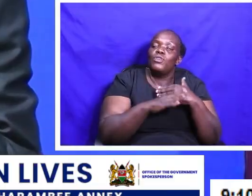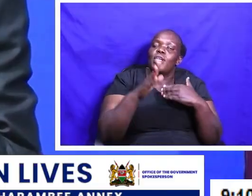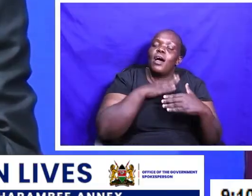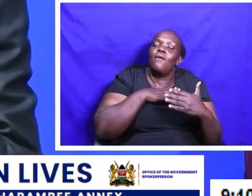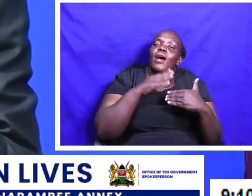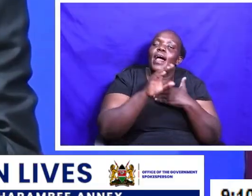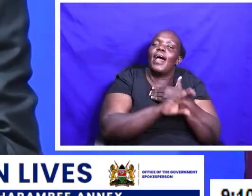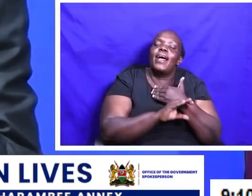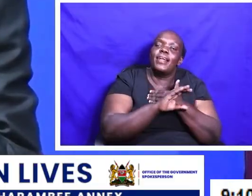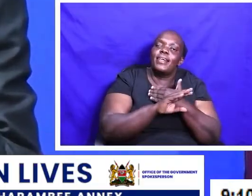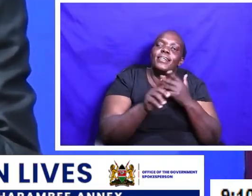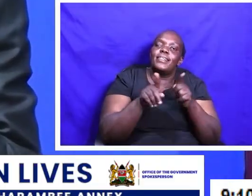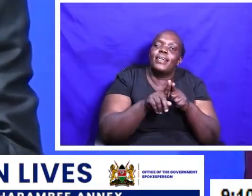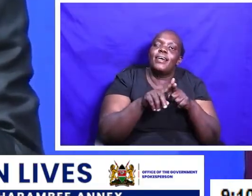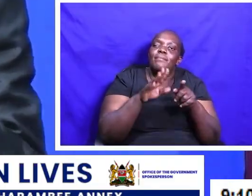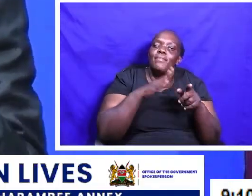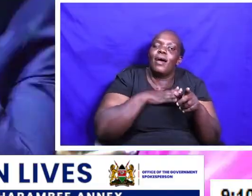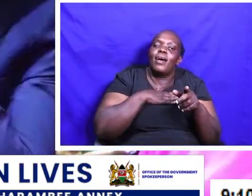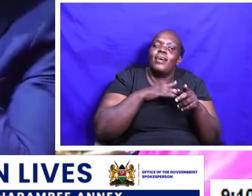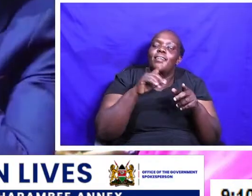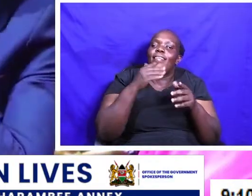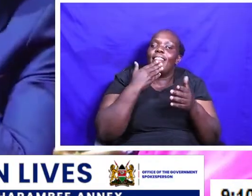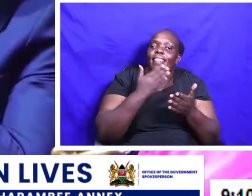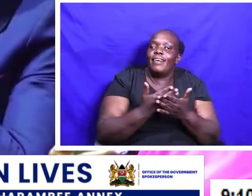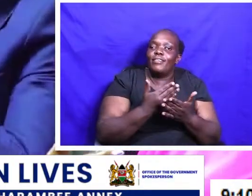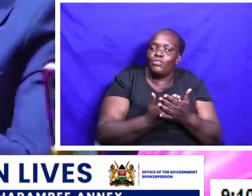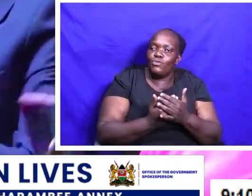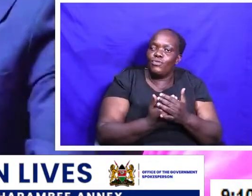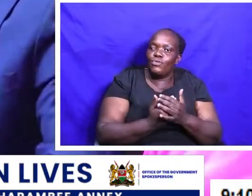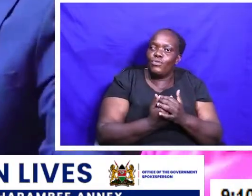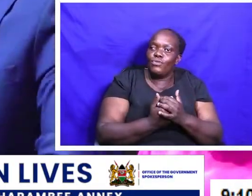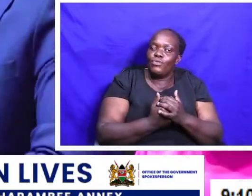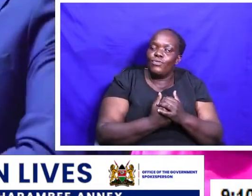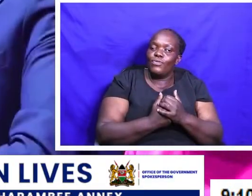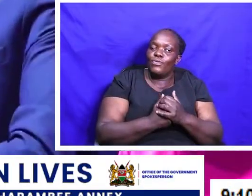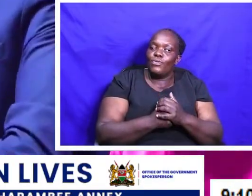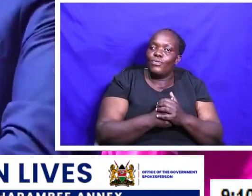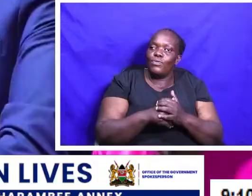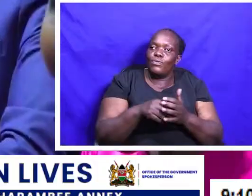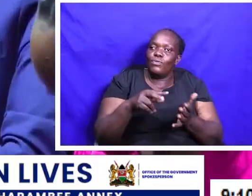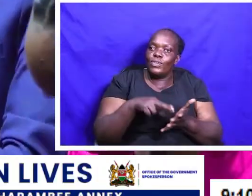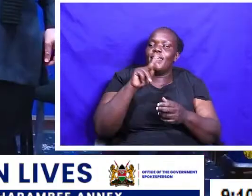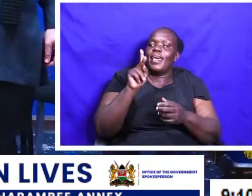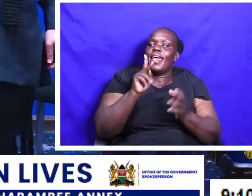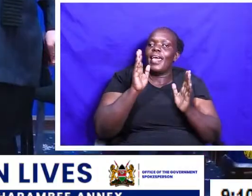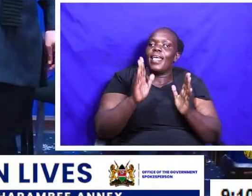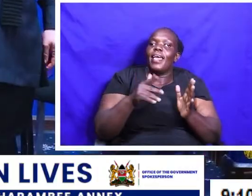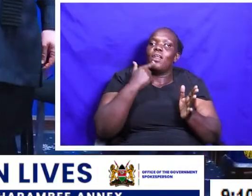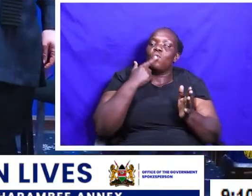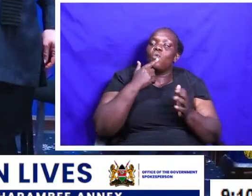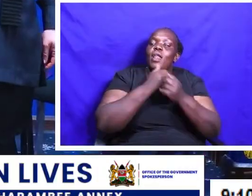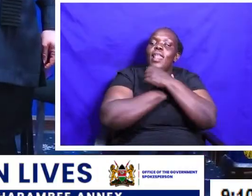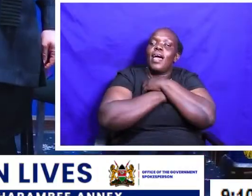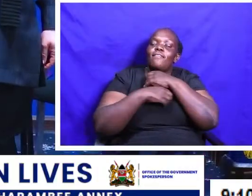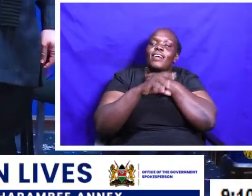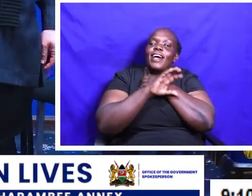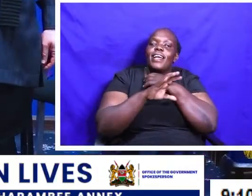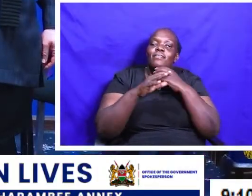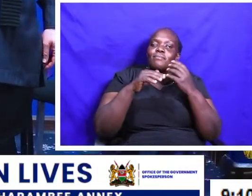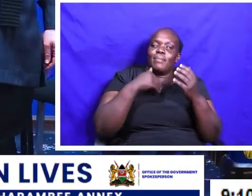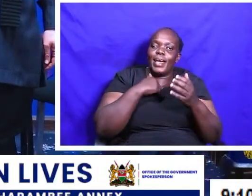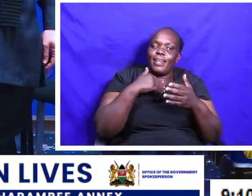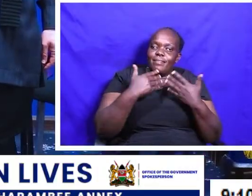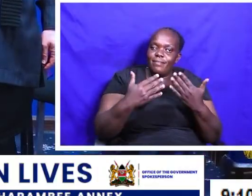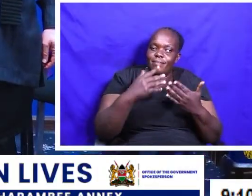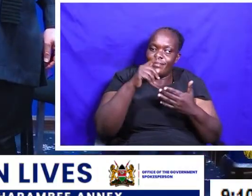tujenge nchi yetu kama wazalendo. Asante. Asante sana. Haya, kujeni tusimame hapa. Mimi ni